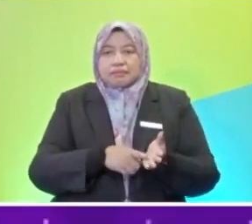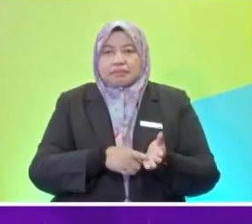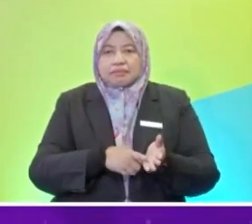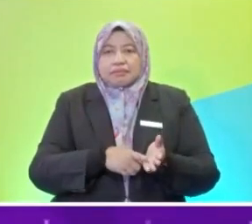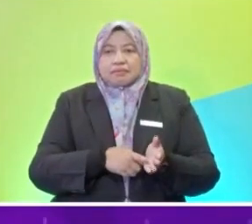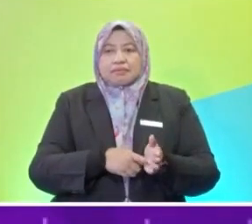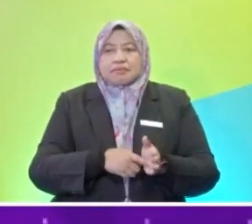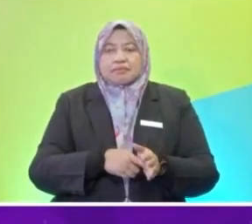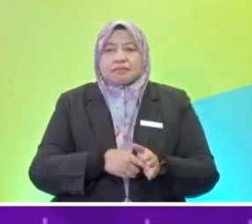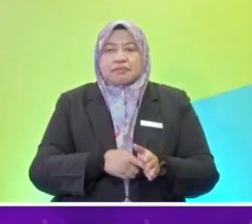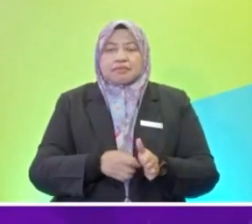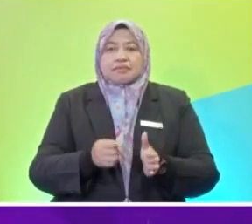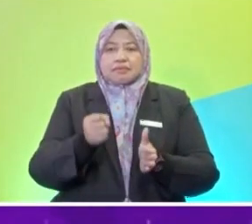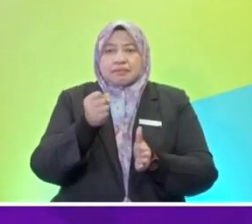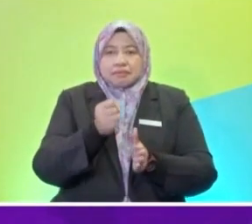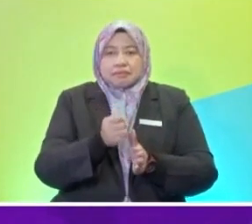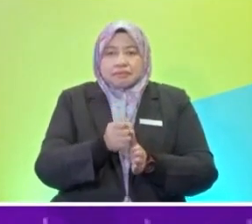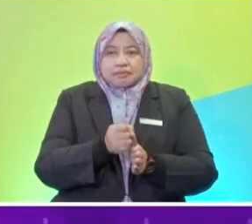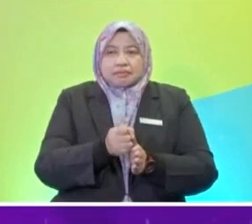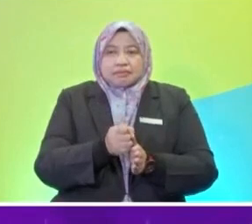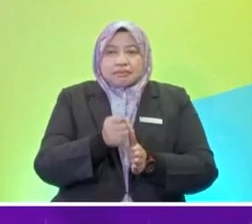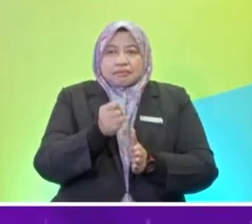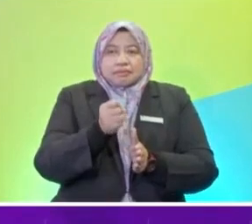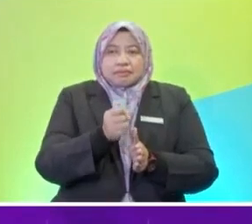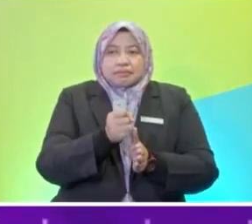Masa Qila oke Masa gila